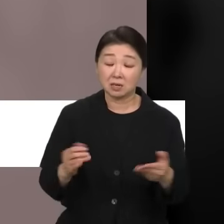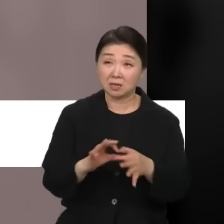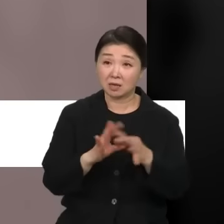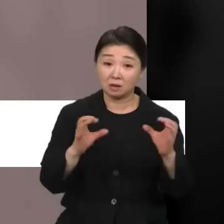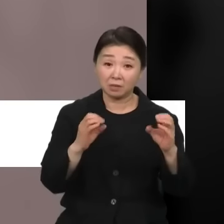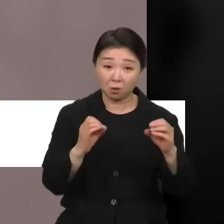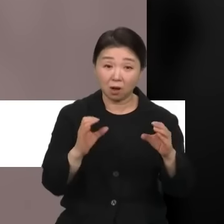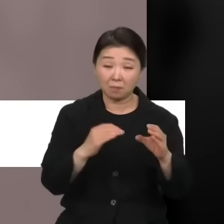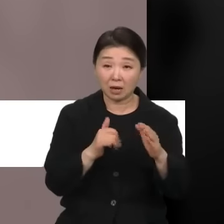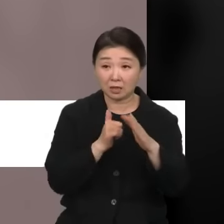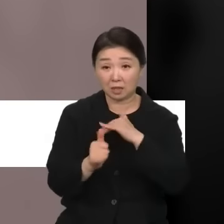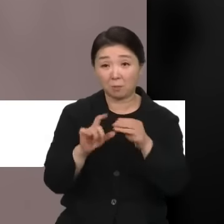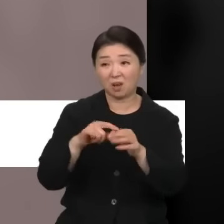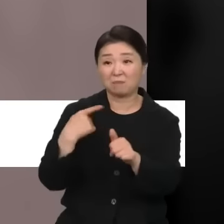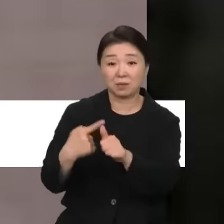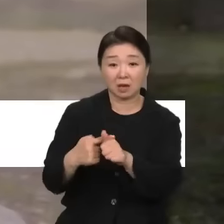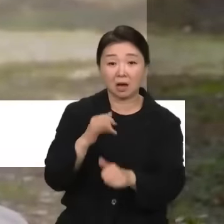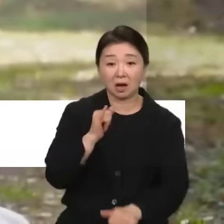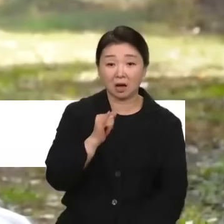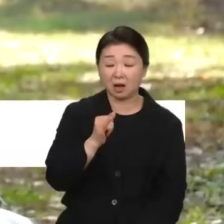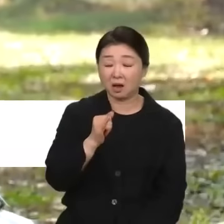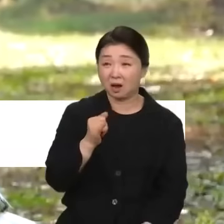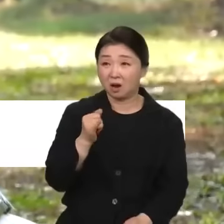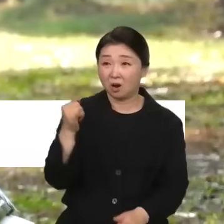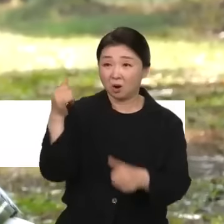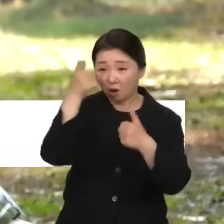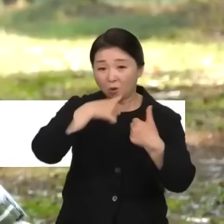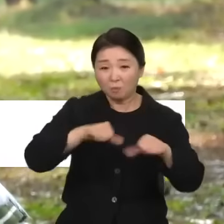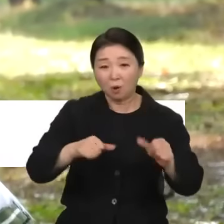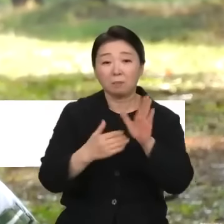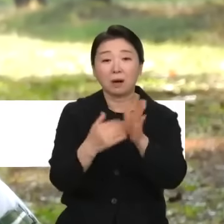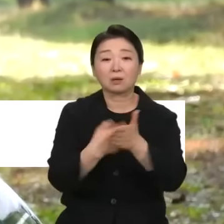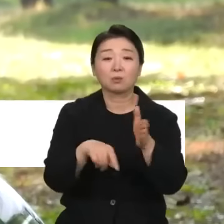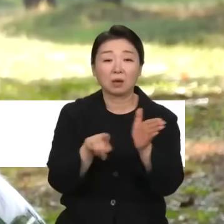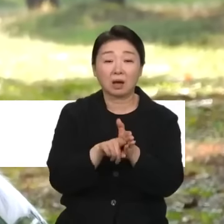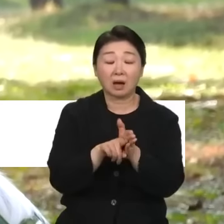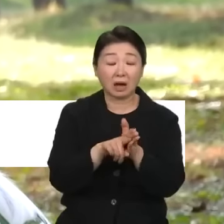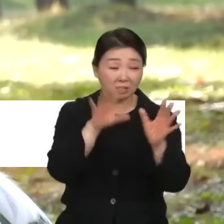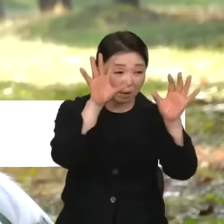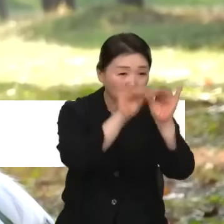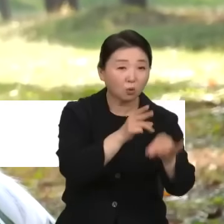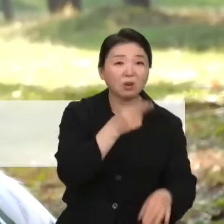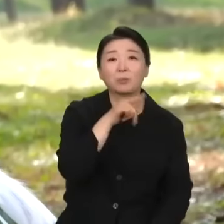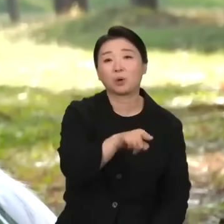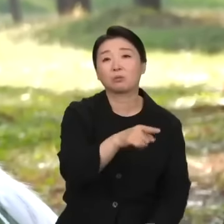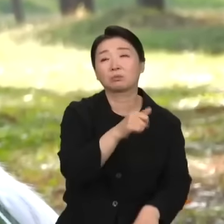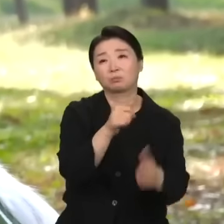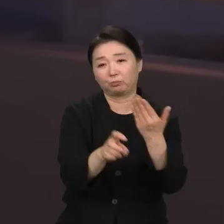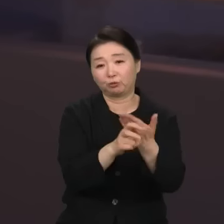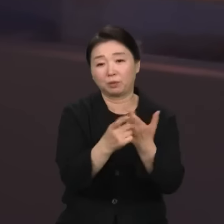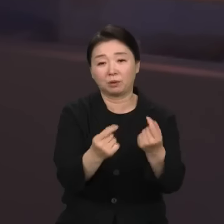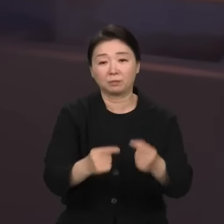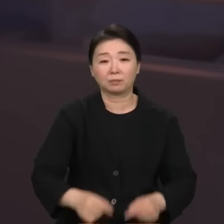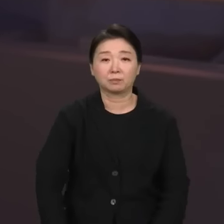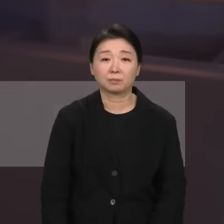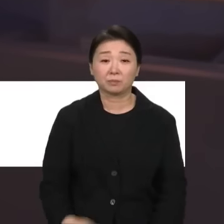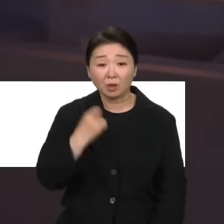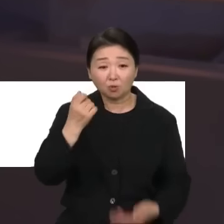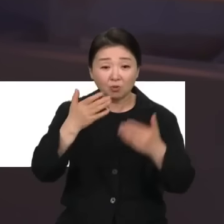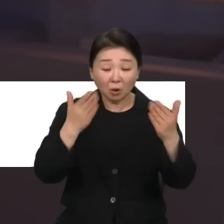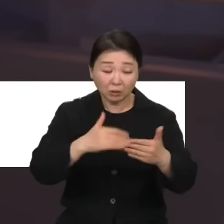대화나 대표에 대한 비하, 모욕을 막기 위해서였다고 하지만 별도의 동의가 없었다는 점이 논란이 되고 있습니다. 6개월 동안